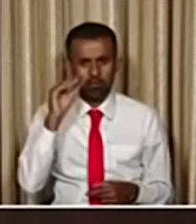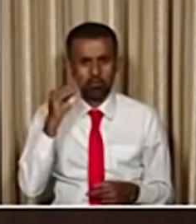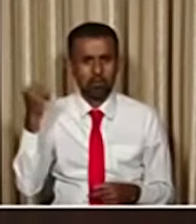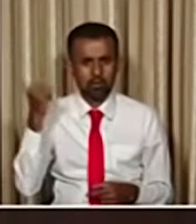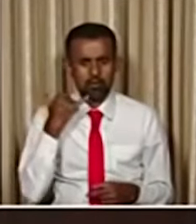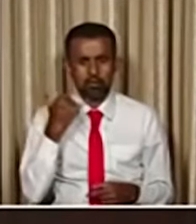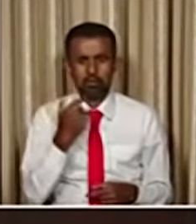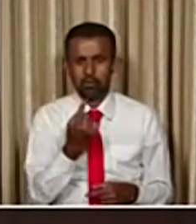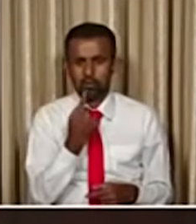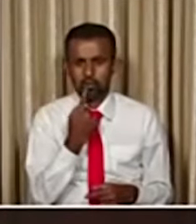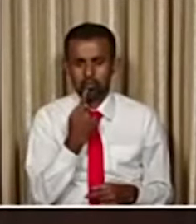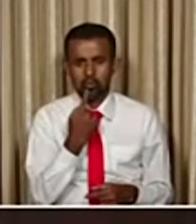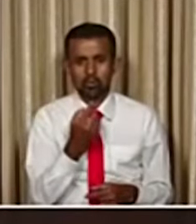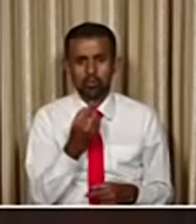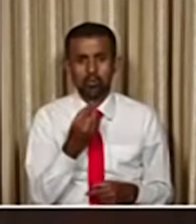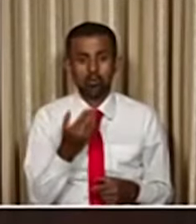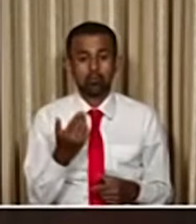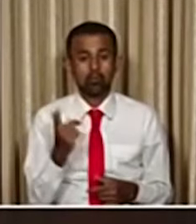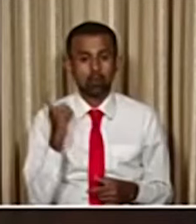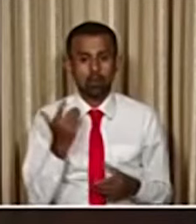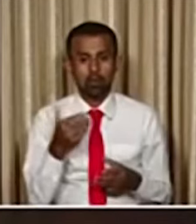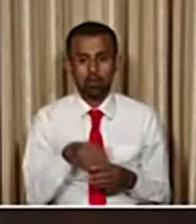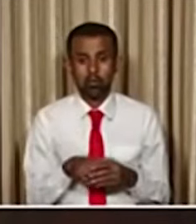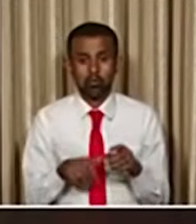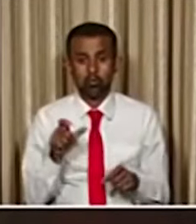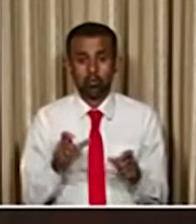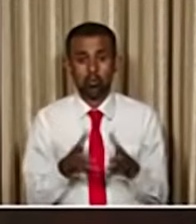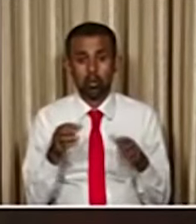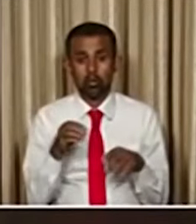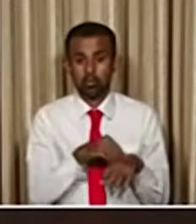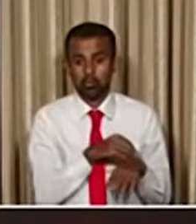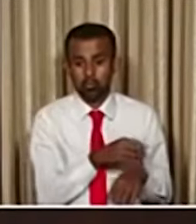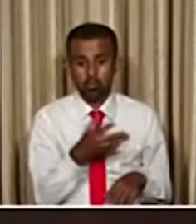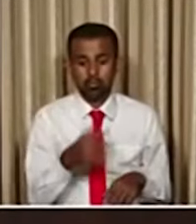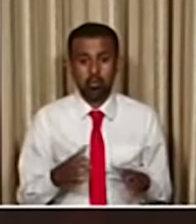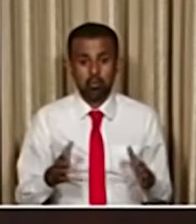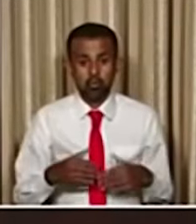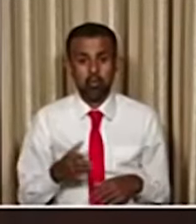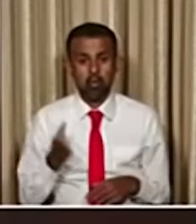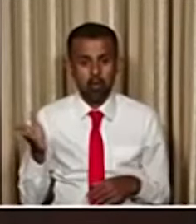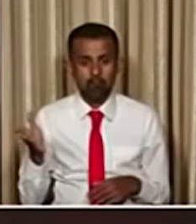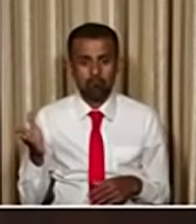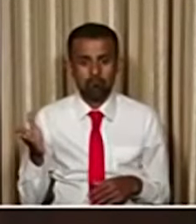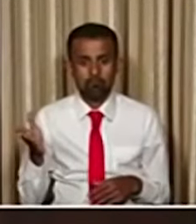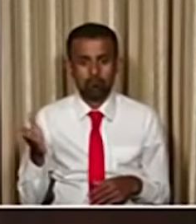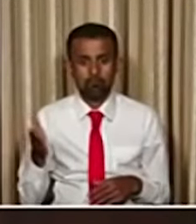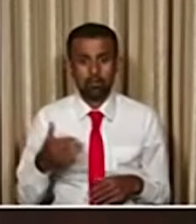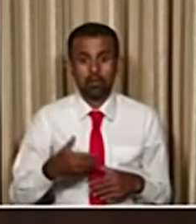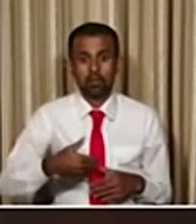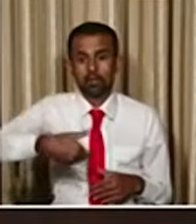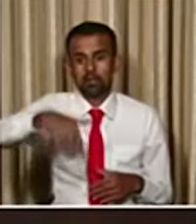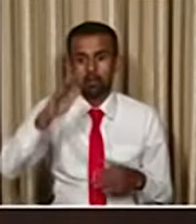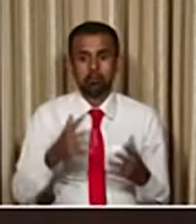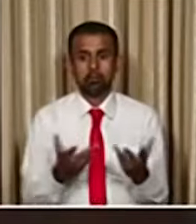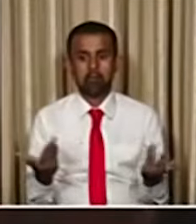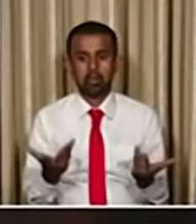කතා කරා. තැන්තම් වල ඉඳලා කෑම්ප්ස් වල ඉඳලා විශාල පිරිසක් ඉන්නවා තුවාල වෙලා. තව පිරිසක් ඉන්නවා එතනින් එළියට යාගන්න